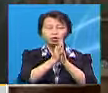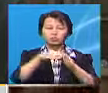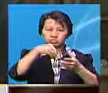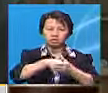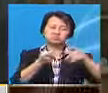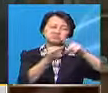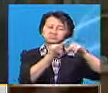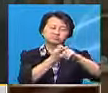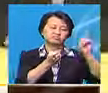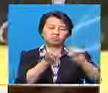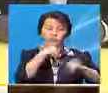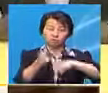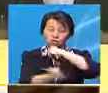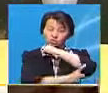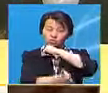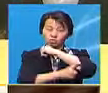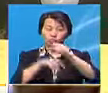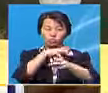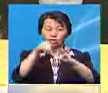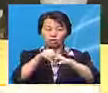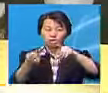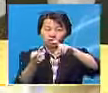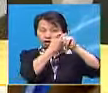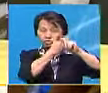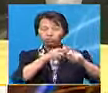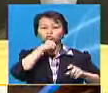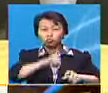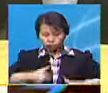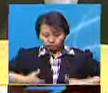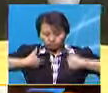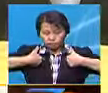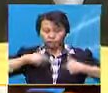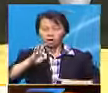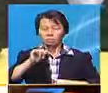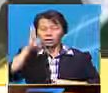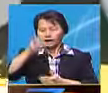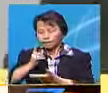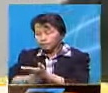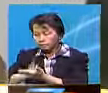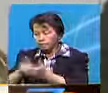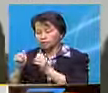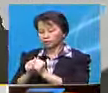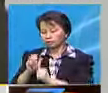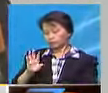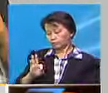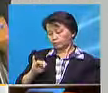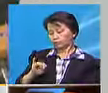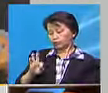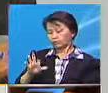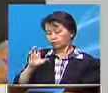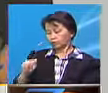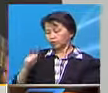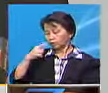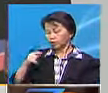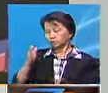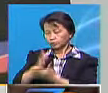dalam penggantungan kerana hukuman mereka melibatkan penggantungan seumur hidup. FAM akan berbincang dengan Persekutuan Bola Sepak Antarabangsa FIFA